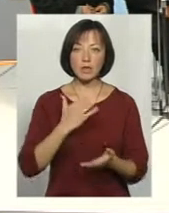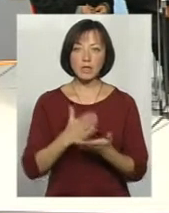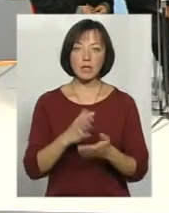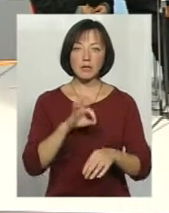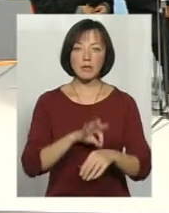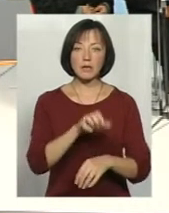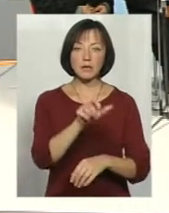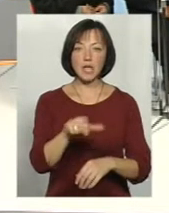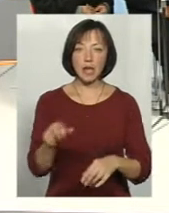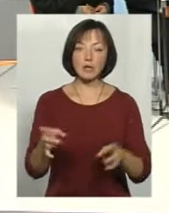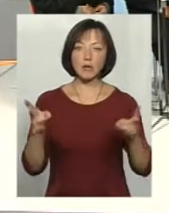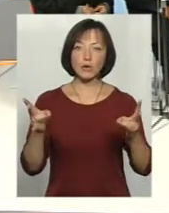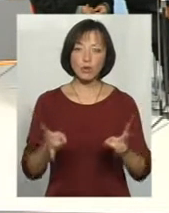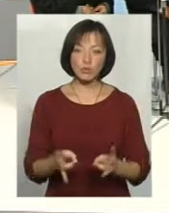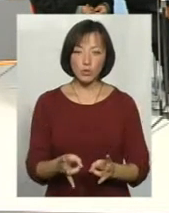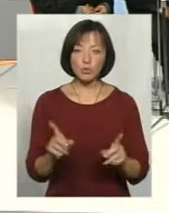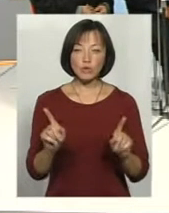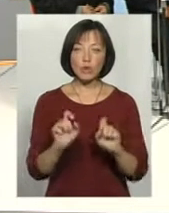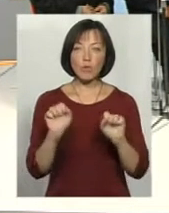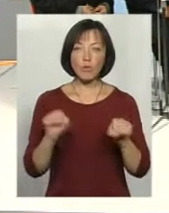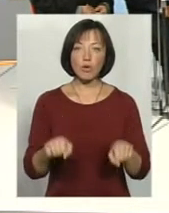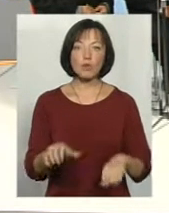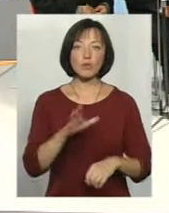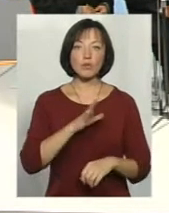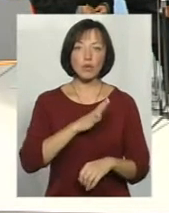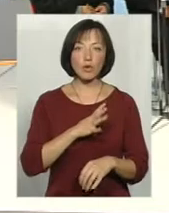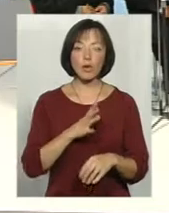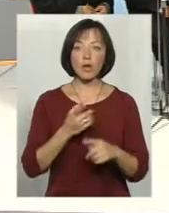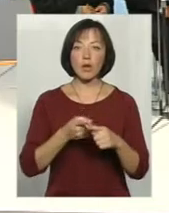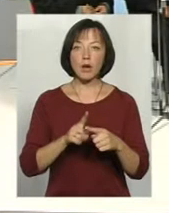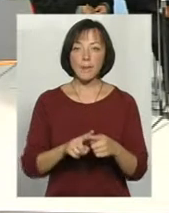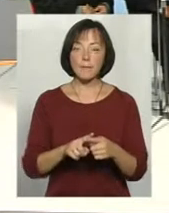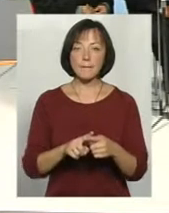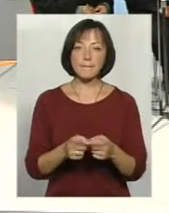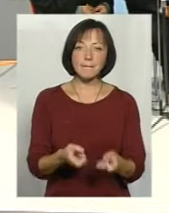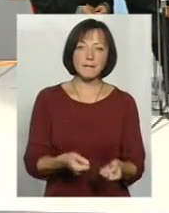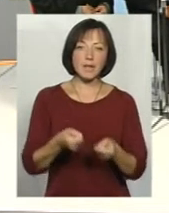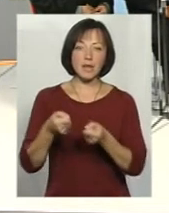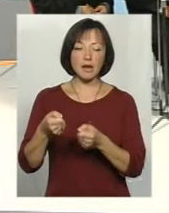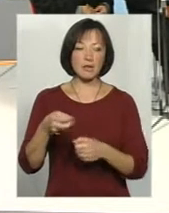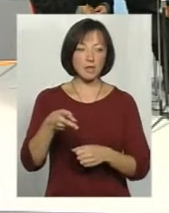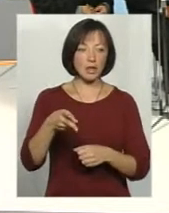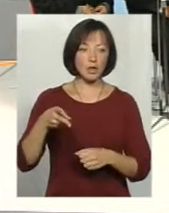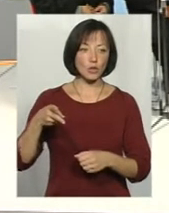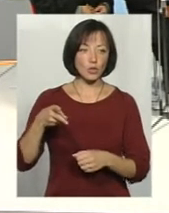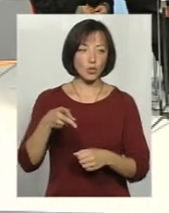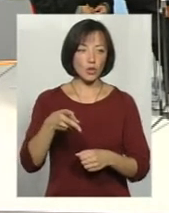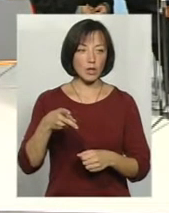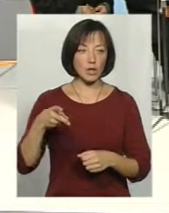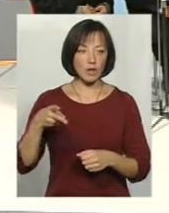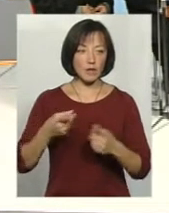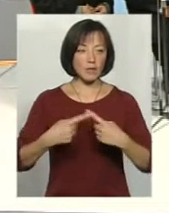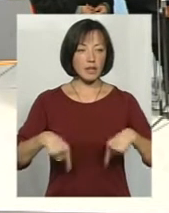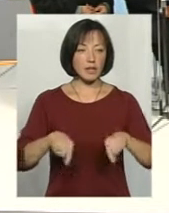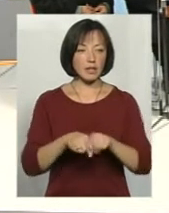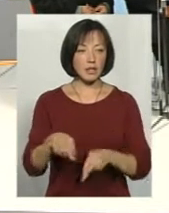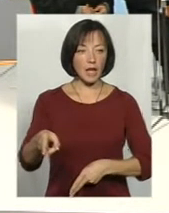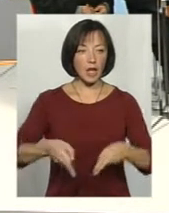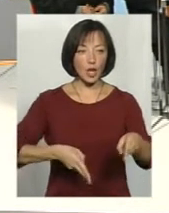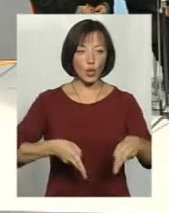які потребують для того, щоб їх можна було, необхідно їх було підняти на другий, де розташовані відділення